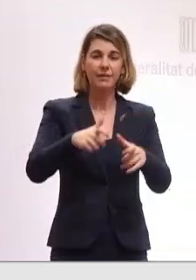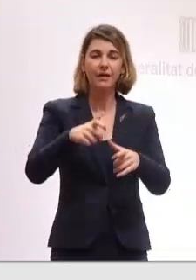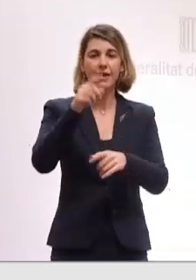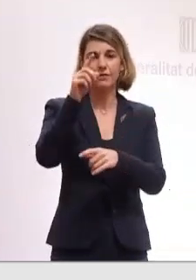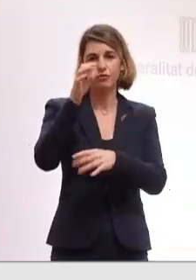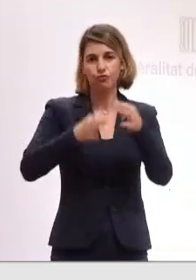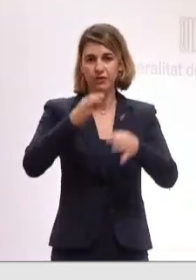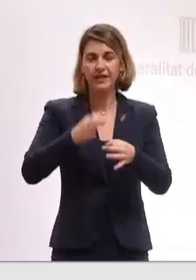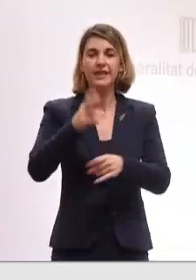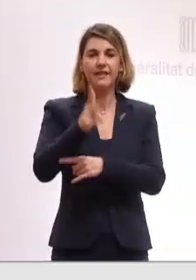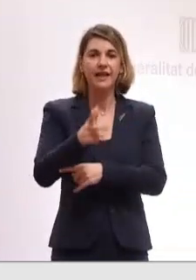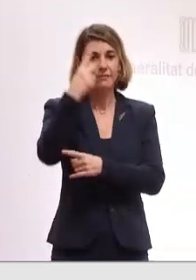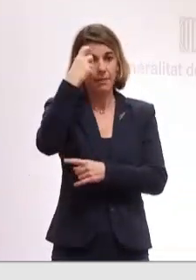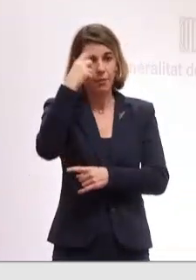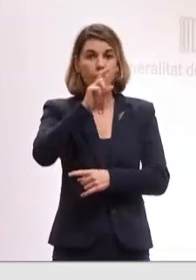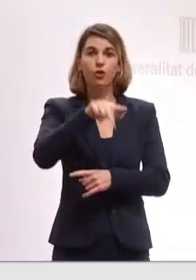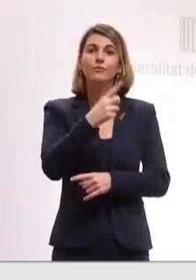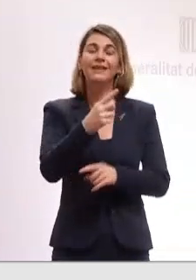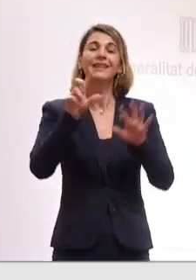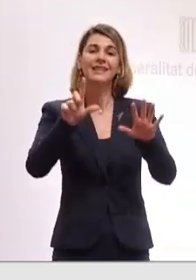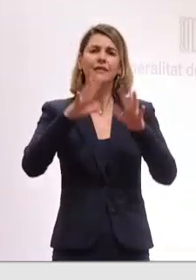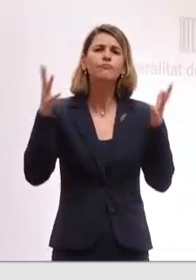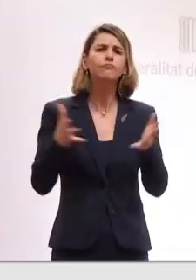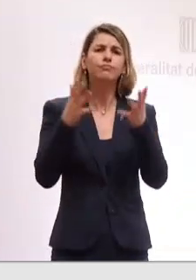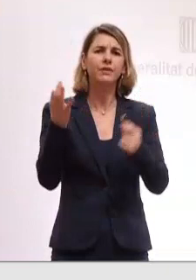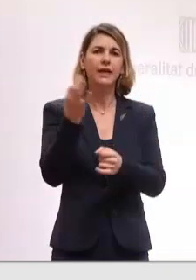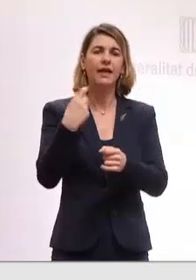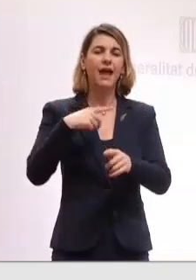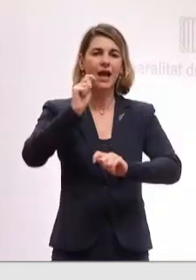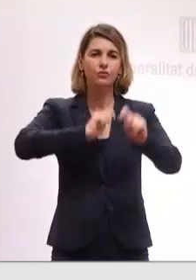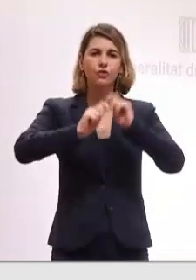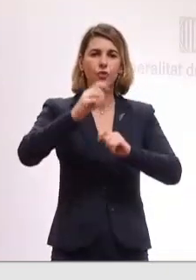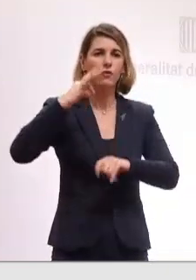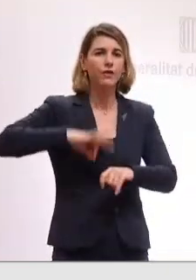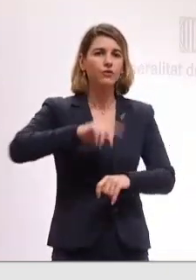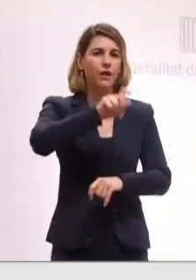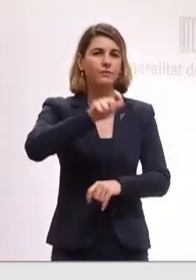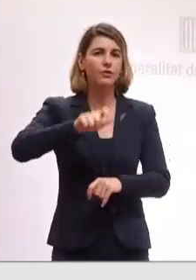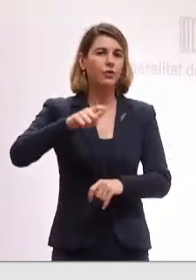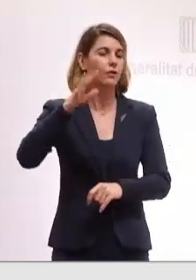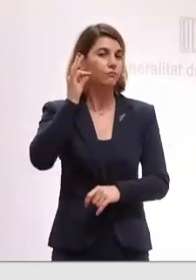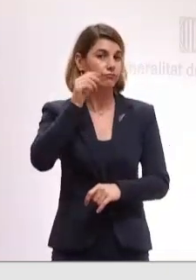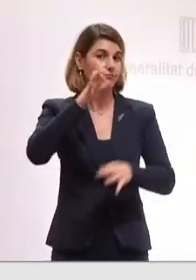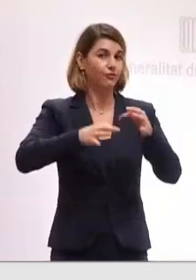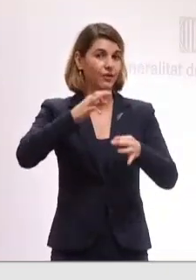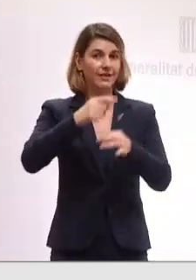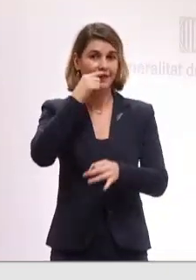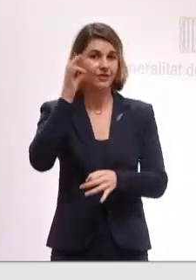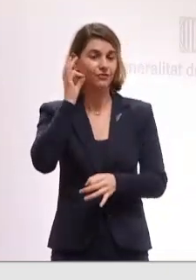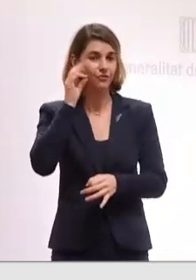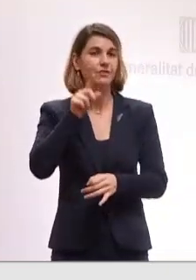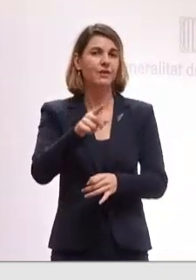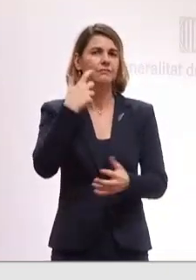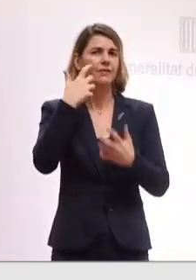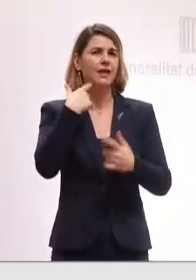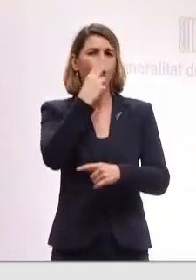Memòria. El 2017 va ser una de les impulsores de l'Associació Professional de Jutgesses i Jutges Àgora Judicial, que